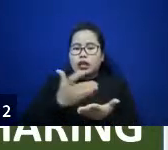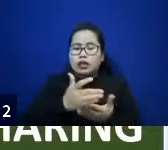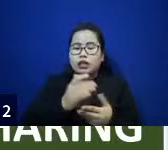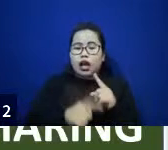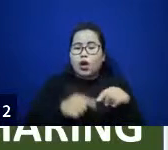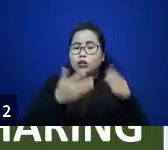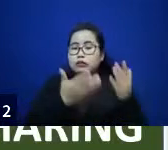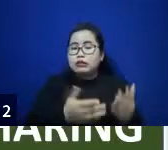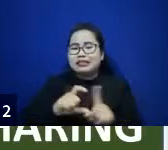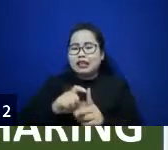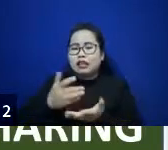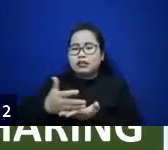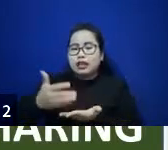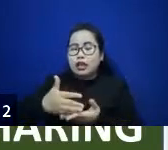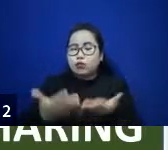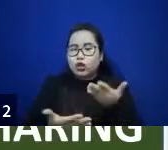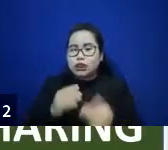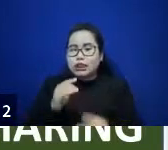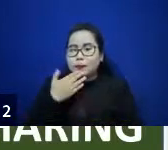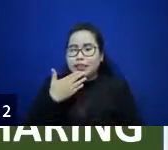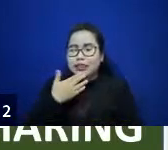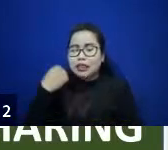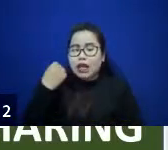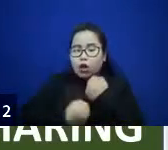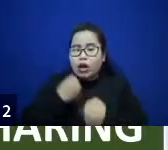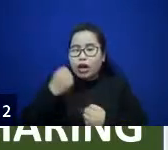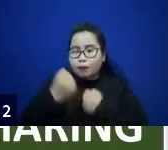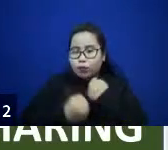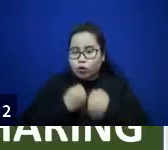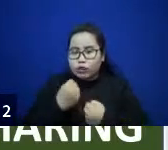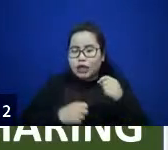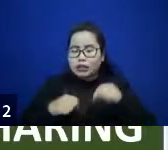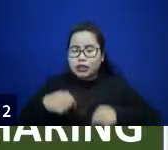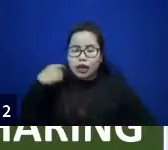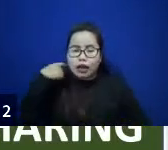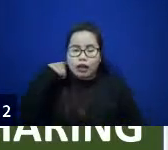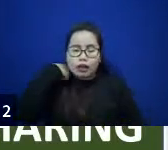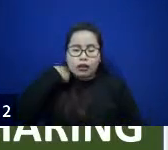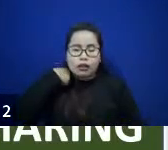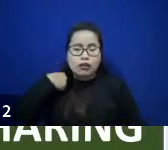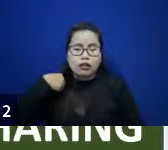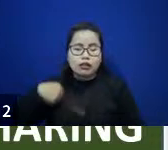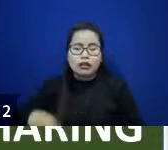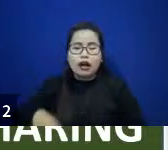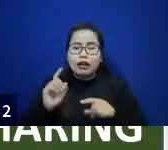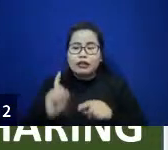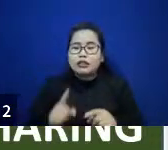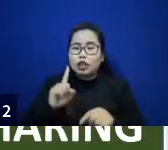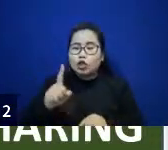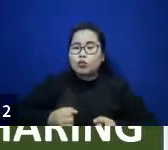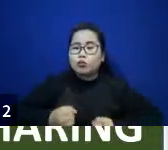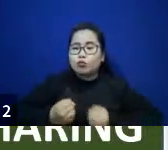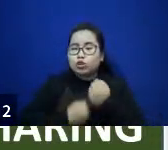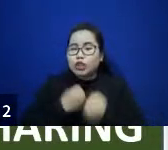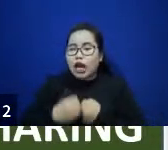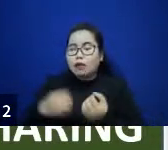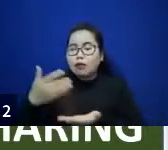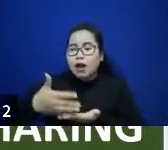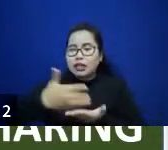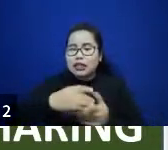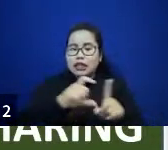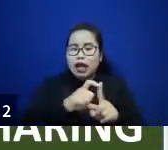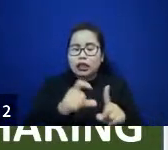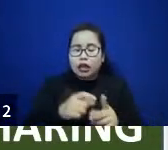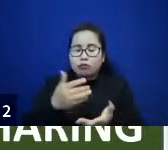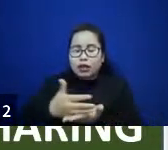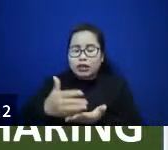merupakan hal yang sering dilakukan oleh perusahaan tentu saja sekarang ini terjadi satu perusahaan membagi datanya informasi yang dimiliki